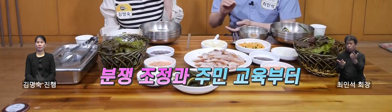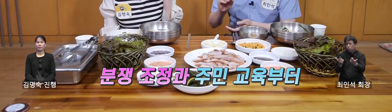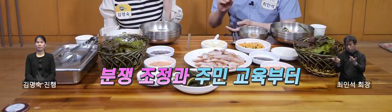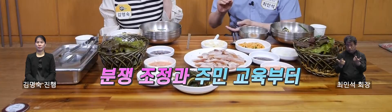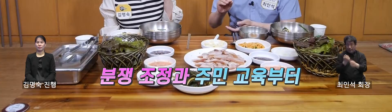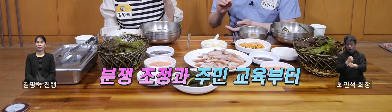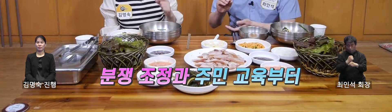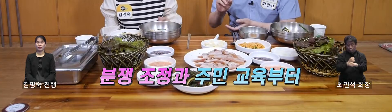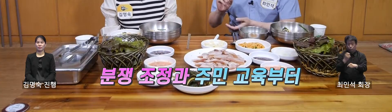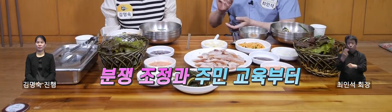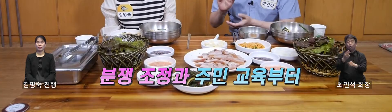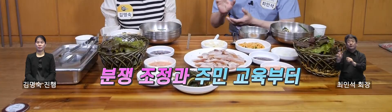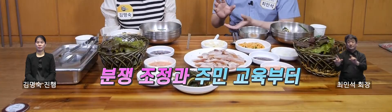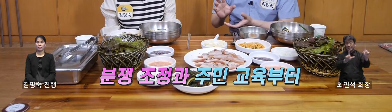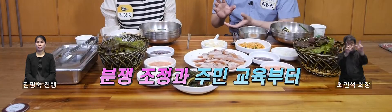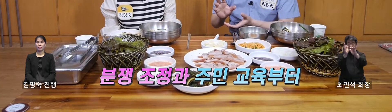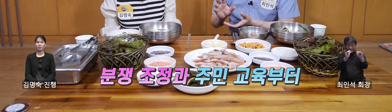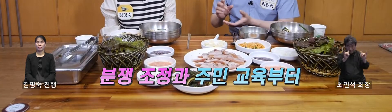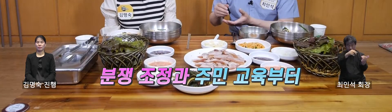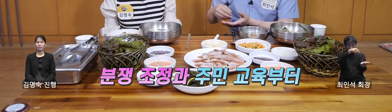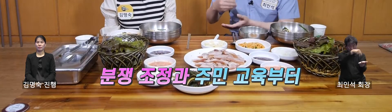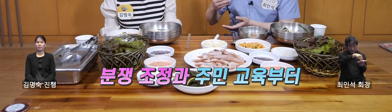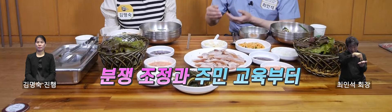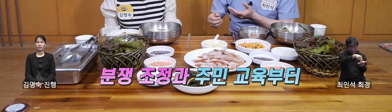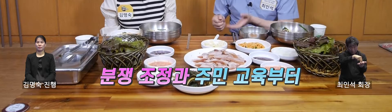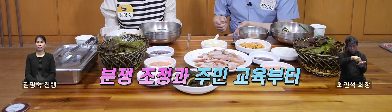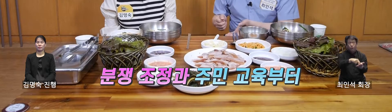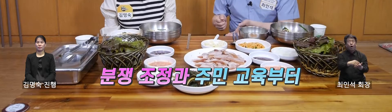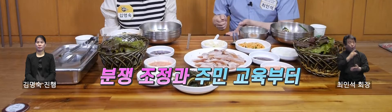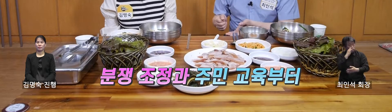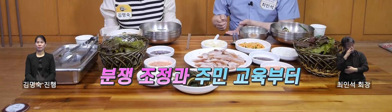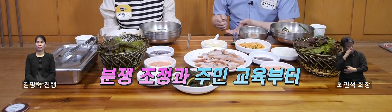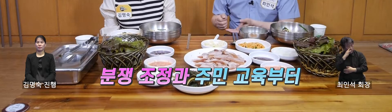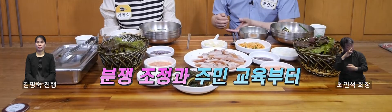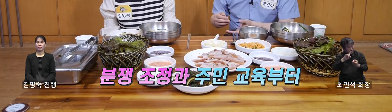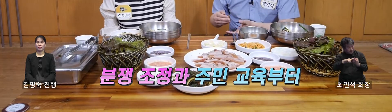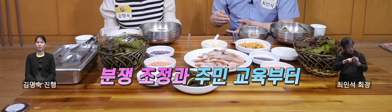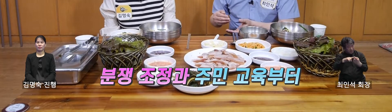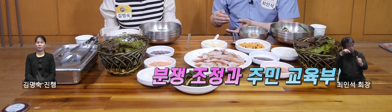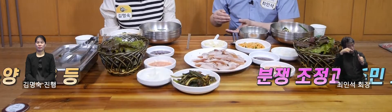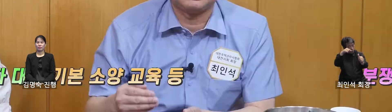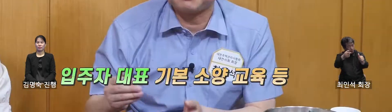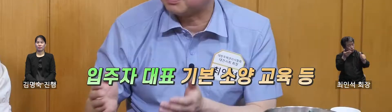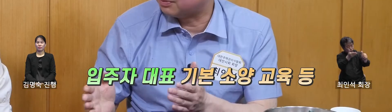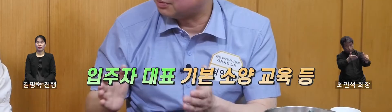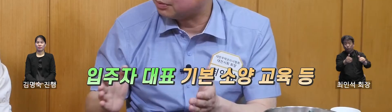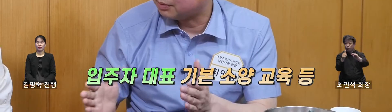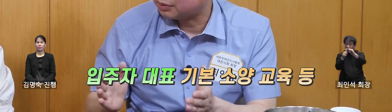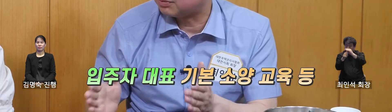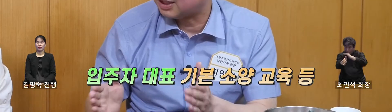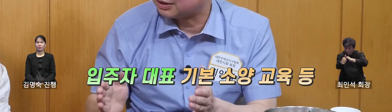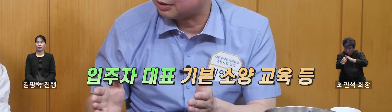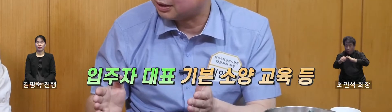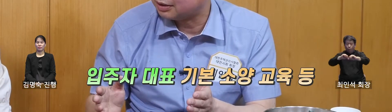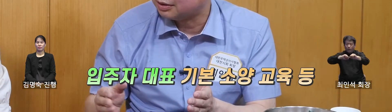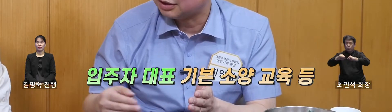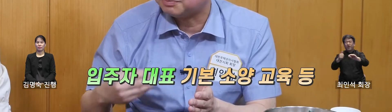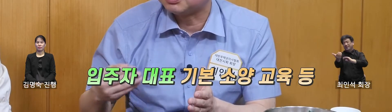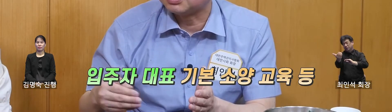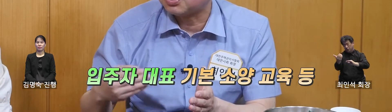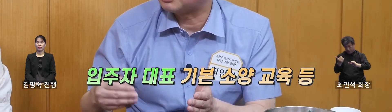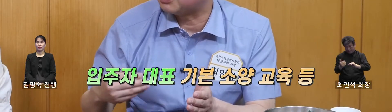또 주민들에 대해서 궁금해하시는 내용들 좀 교육도 좀 해주고 또 대표님들이 대표 활동을 하기